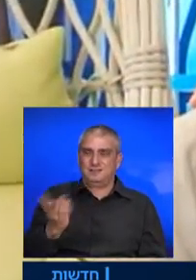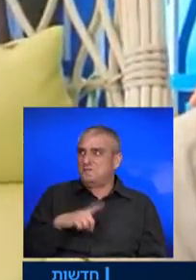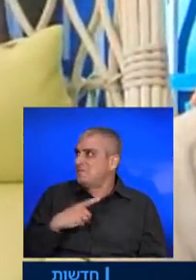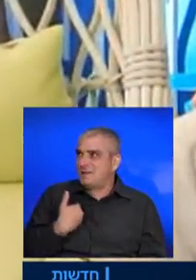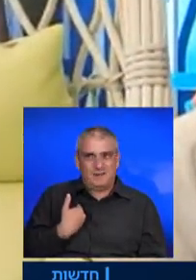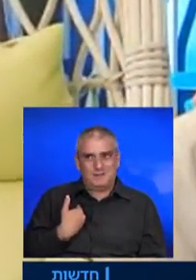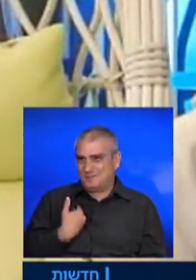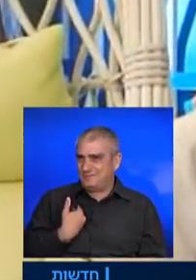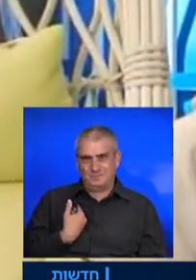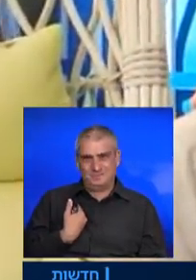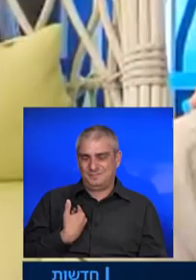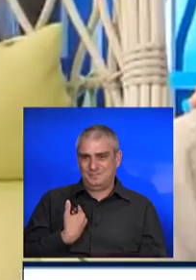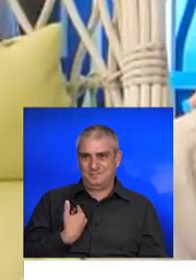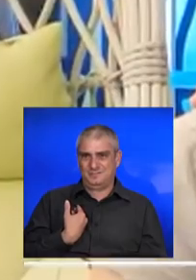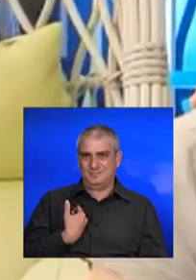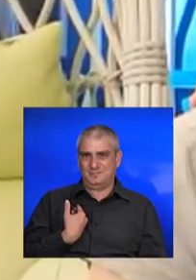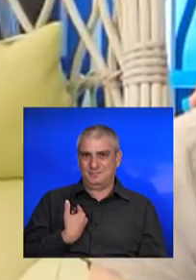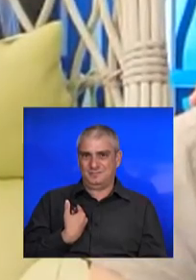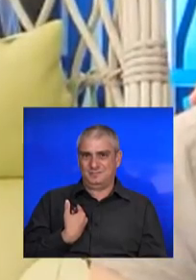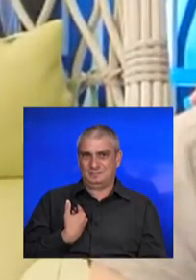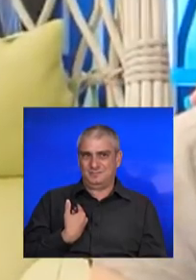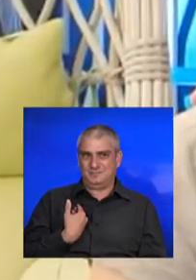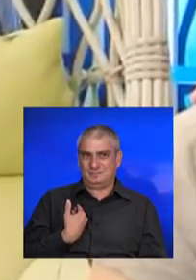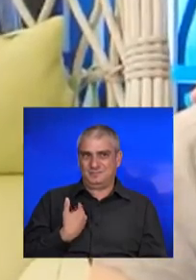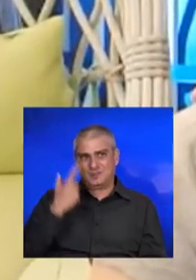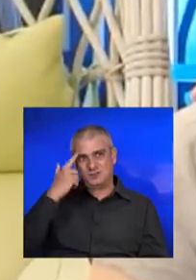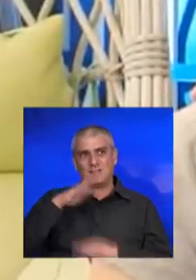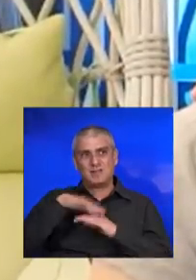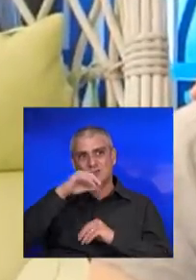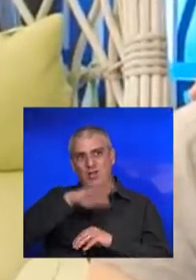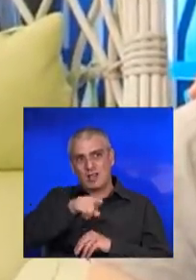אני חושבת שזה תפקיד של הילדים לקבור את ההורים.